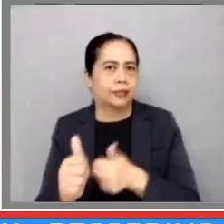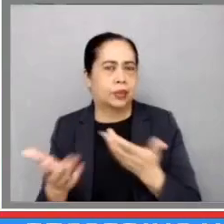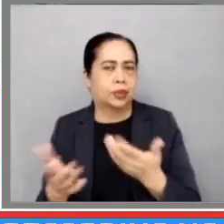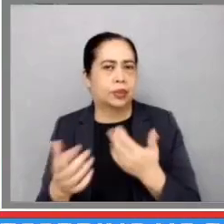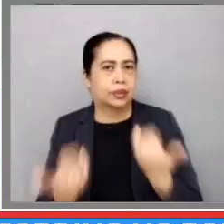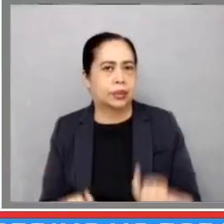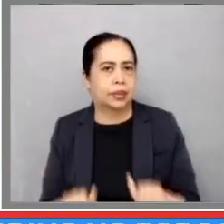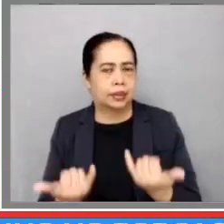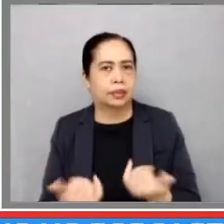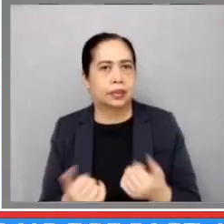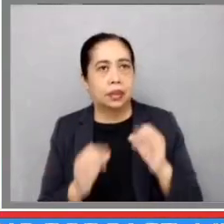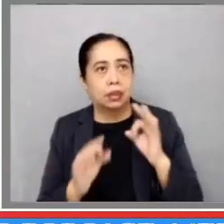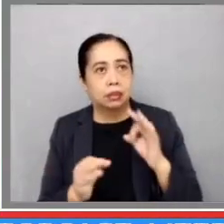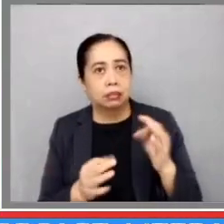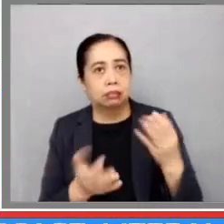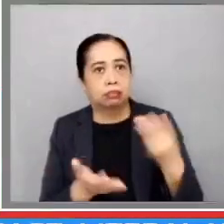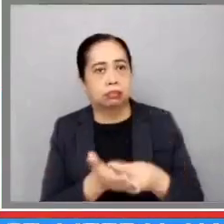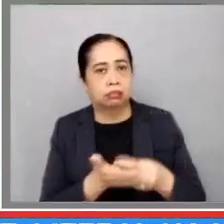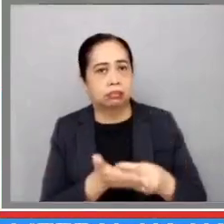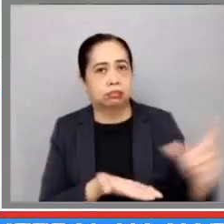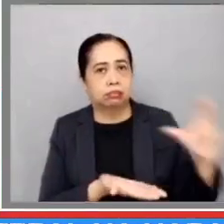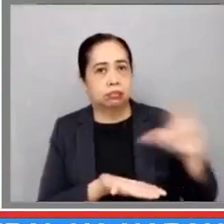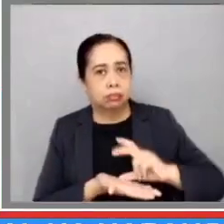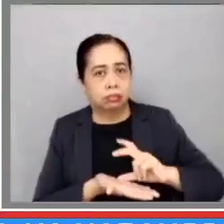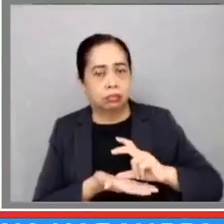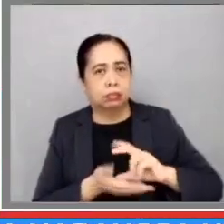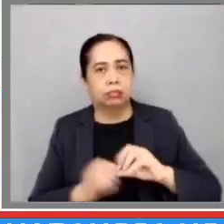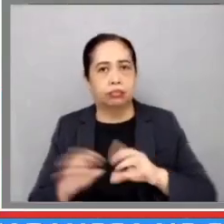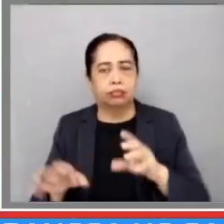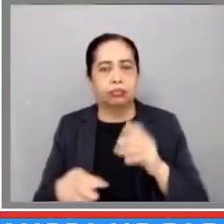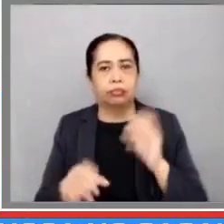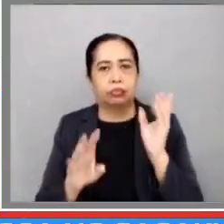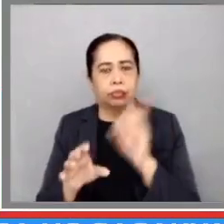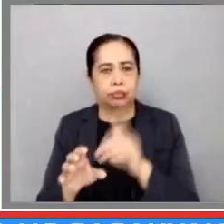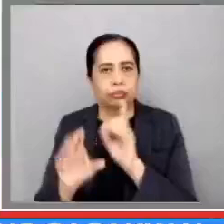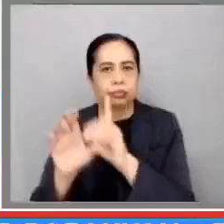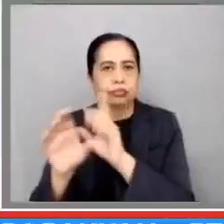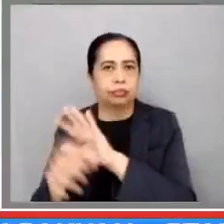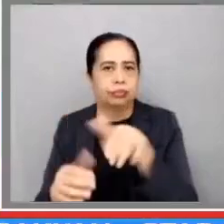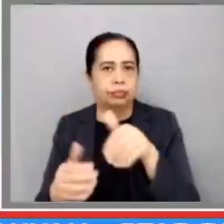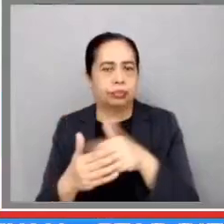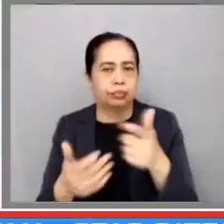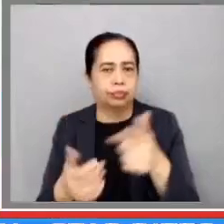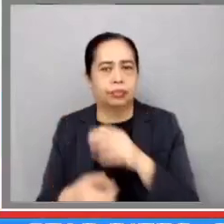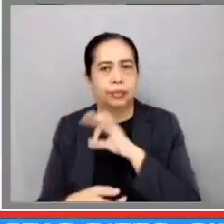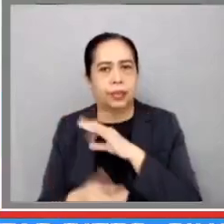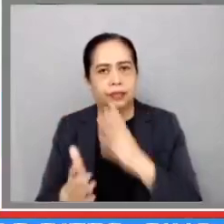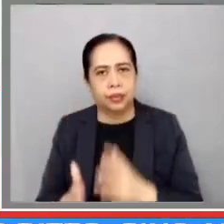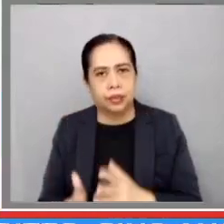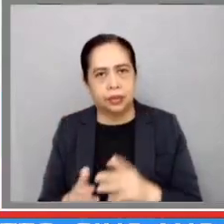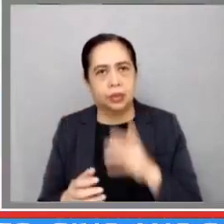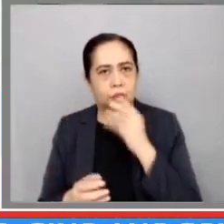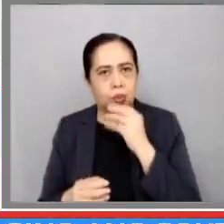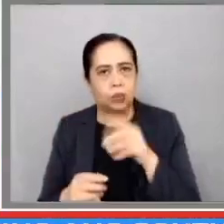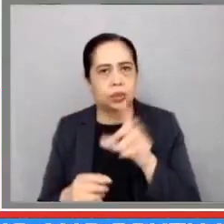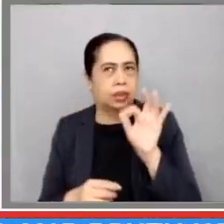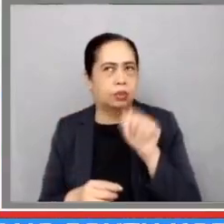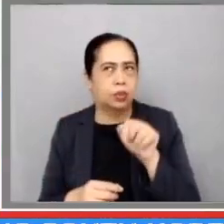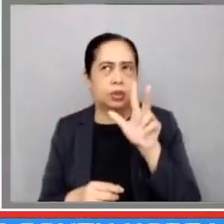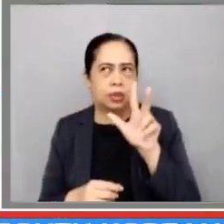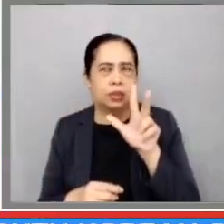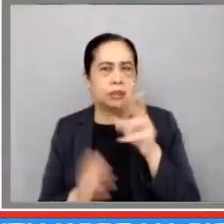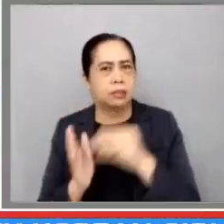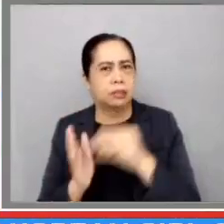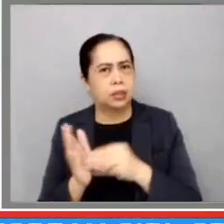po, once na nasa atin na yung pondo, i-download lang po natin yan sa ating mga beneficiaries na nasa 9.3 million